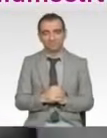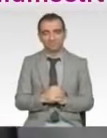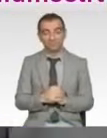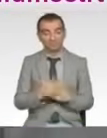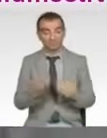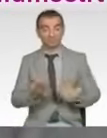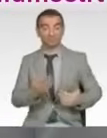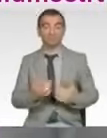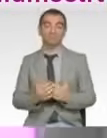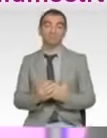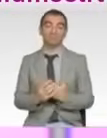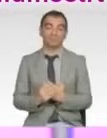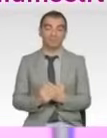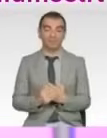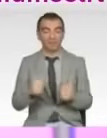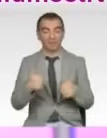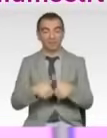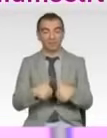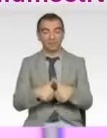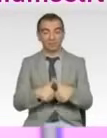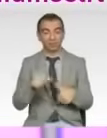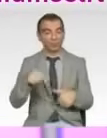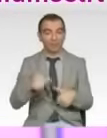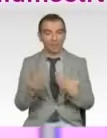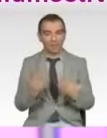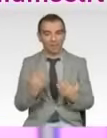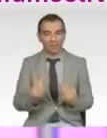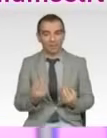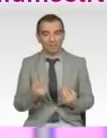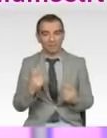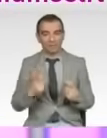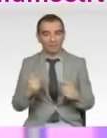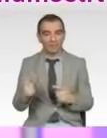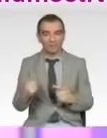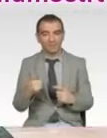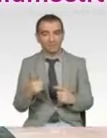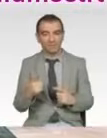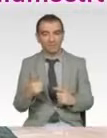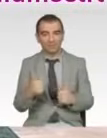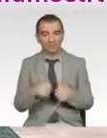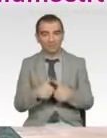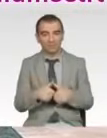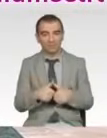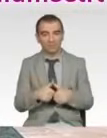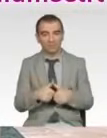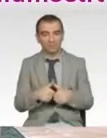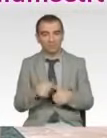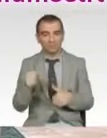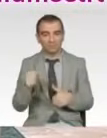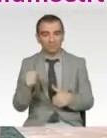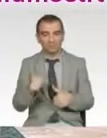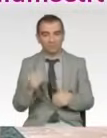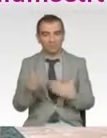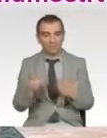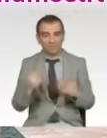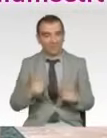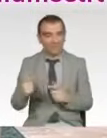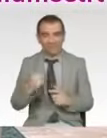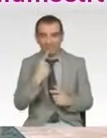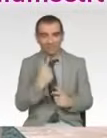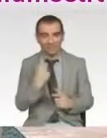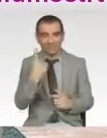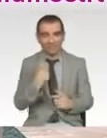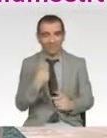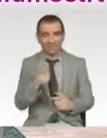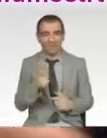Peki eşin şu an nerede? Eşim yani şu an nerede derken? Şu an nerede?